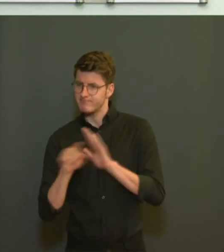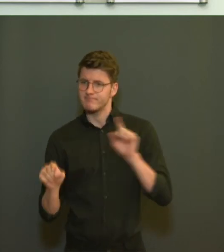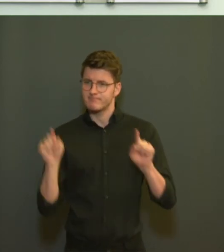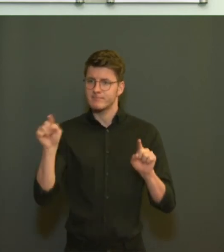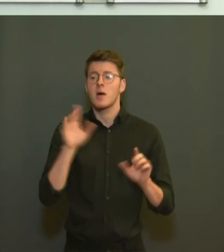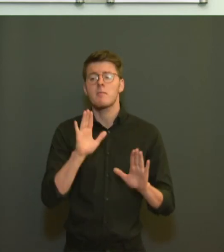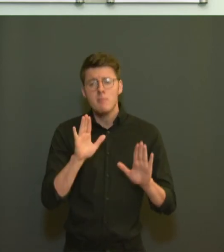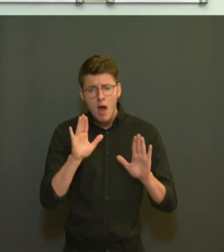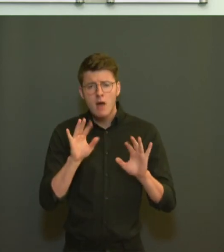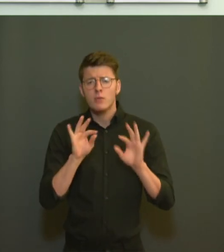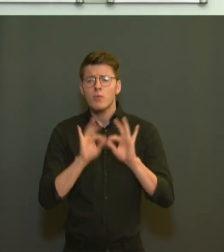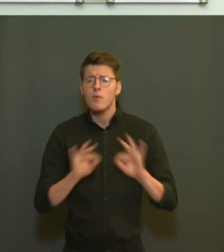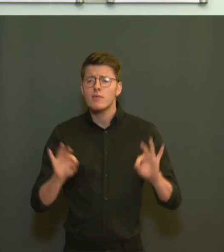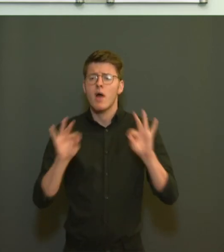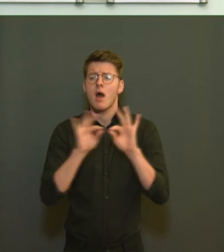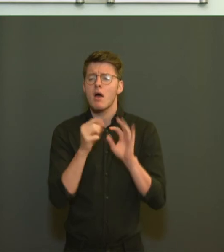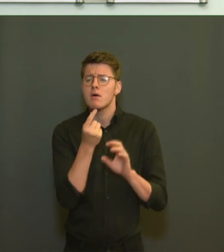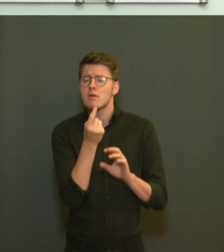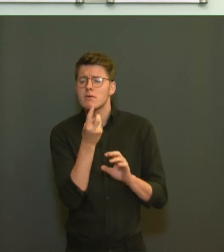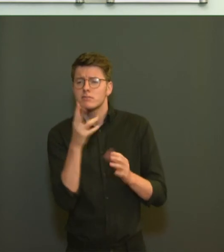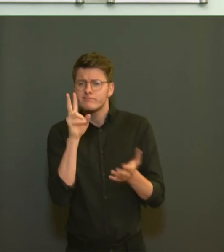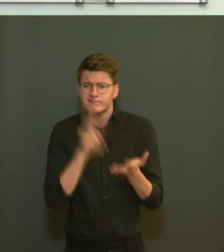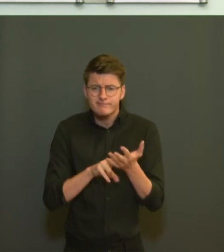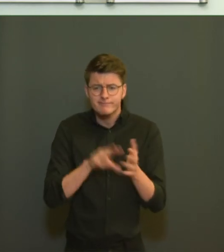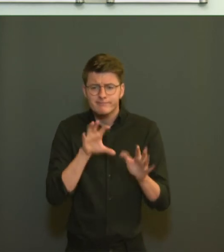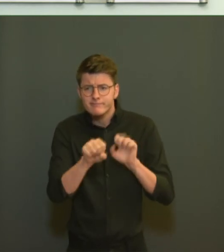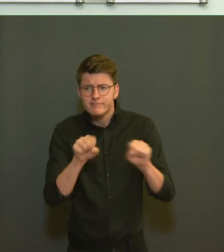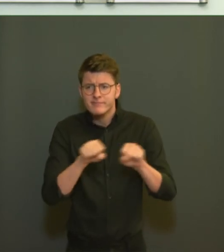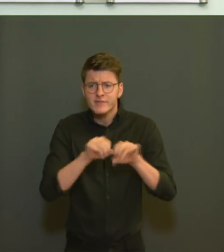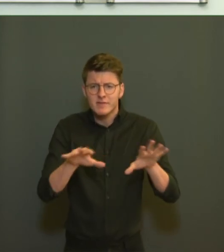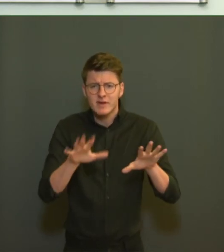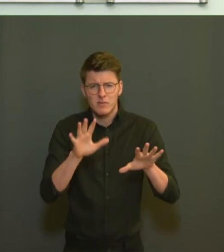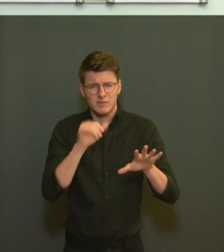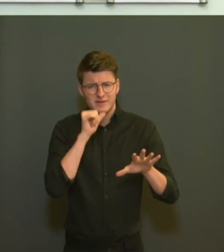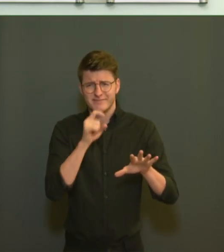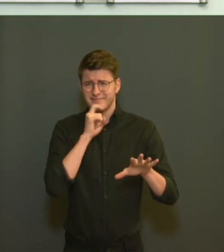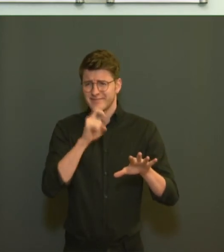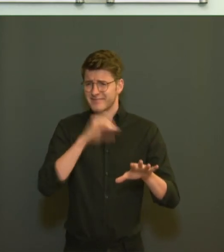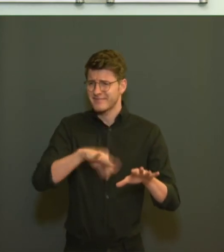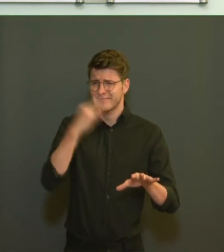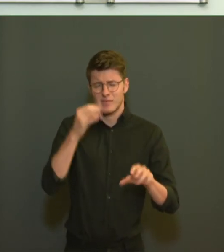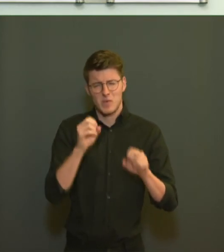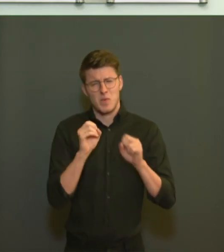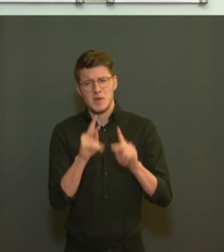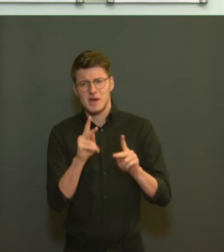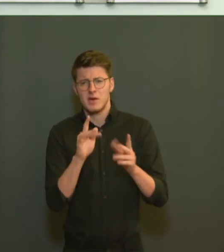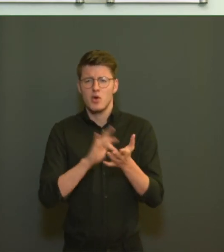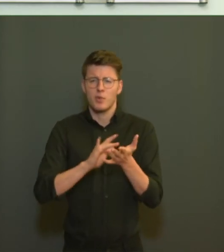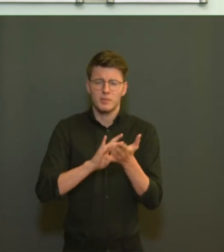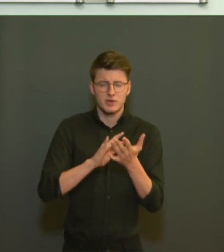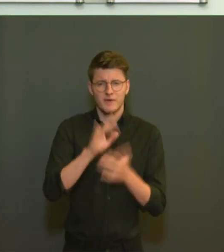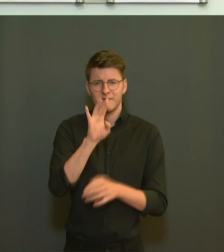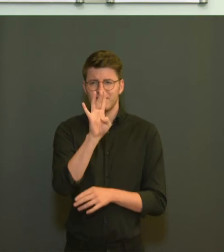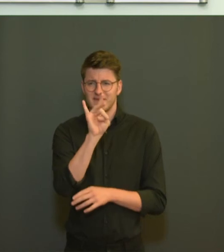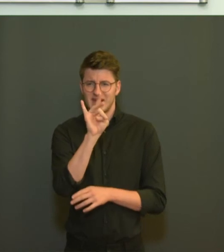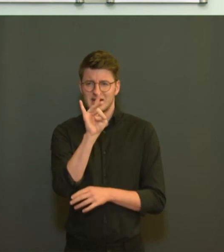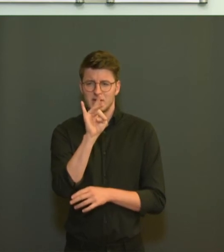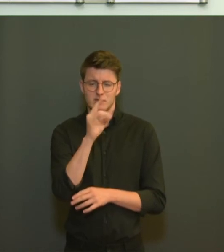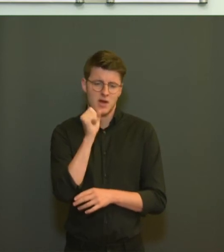gevallen nog altijd beperkt, gemiddeld zo'n 40 nieuwe gevallen per dag. Betreft het aantal